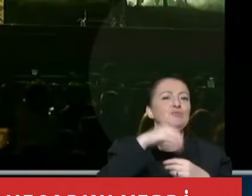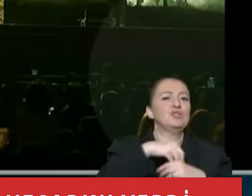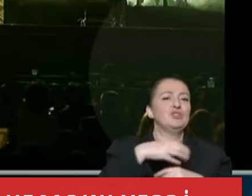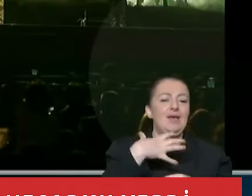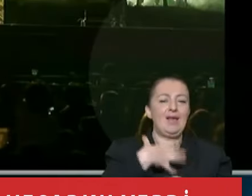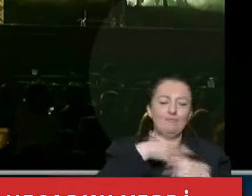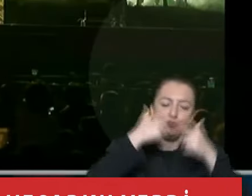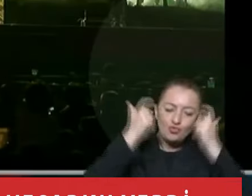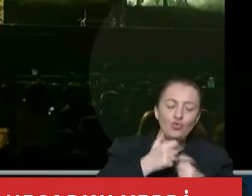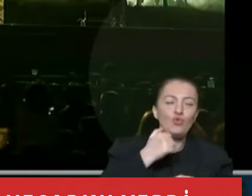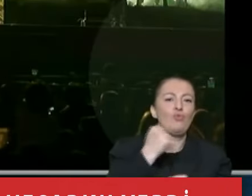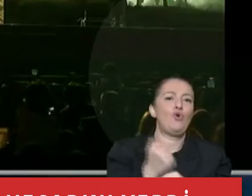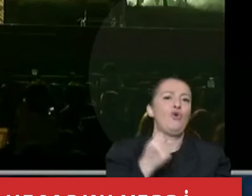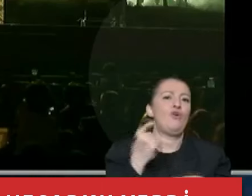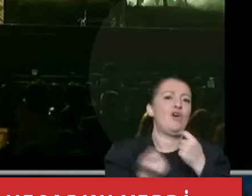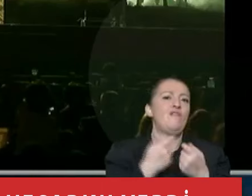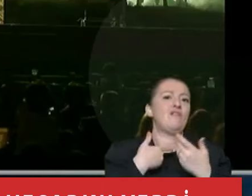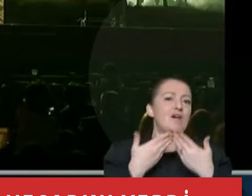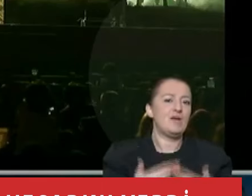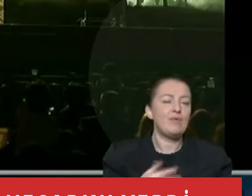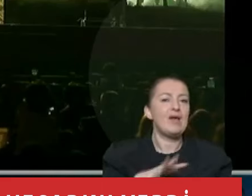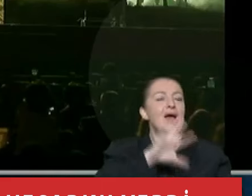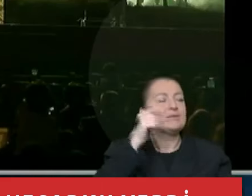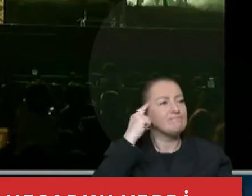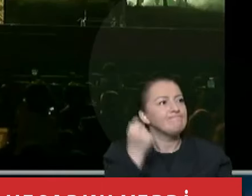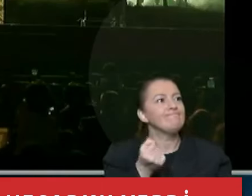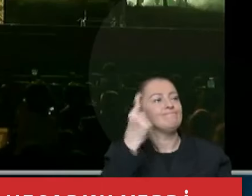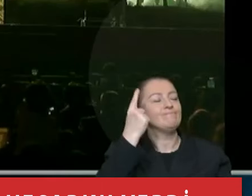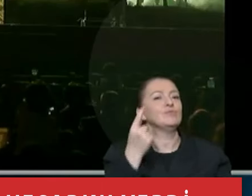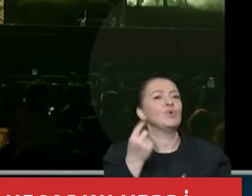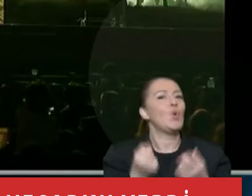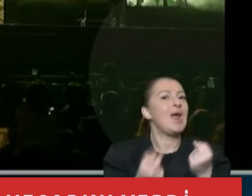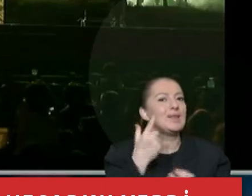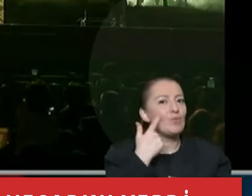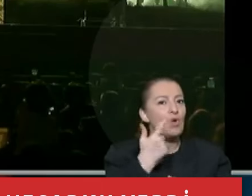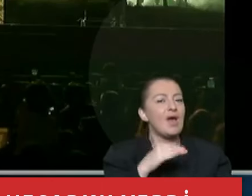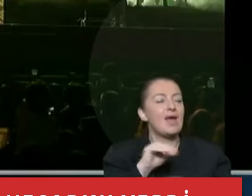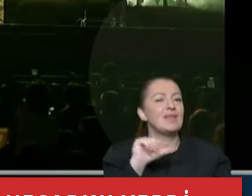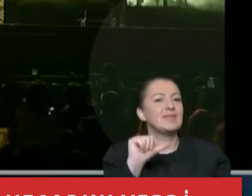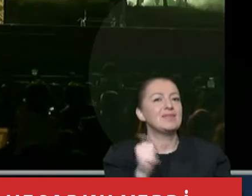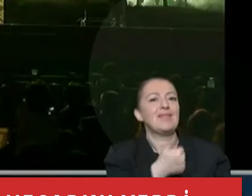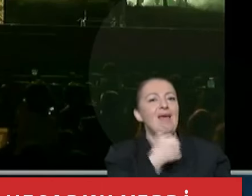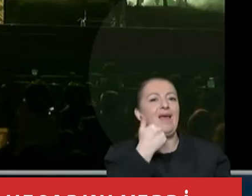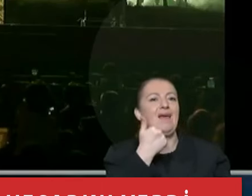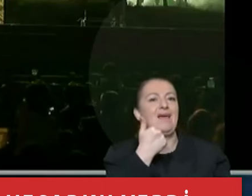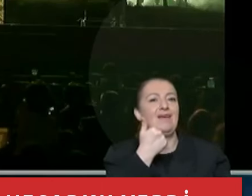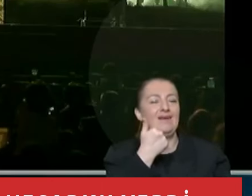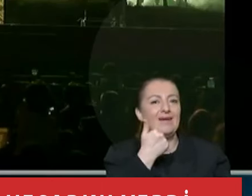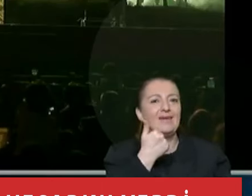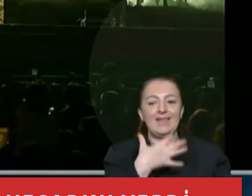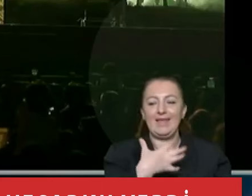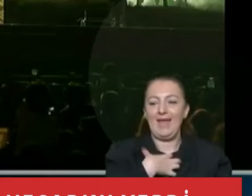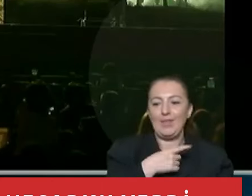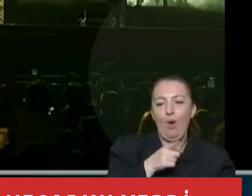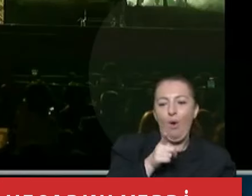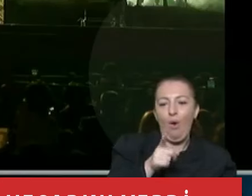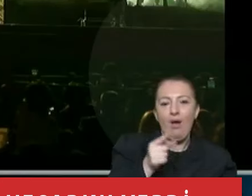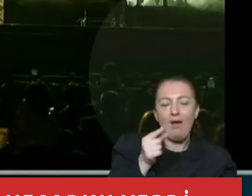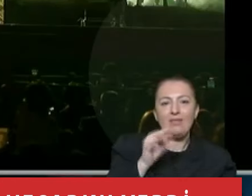ediyoruz Herkesi yaratıcı üretimin değerli bir parçası haline getirmek demokratik özgür ve